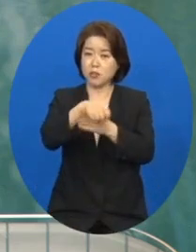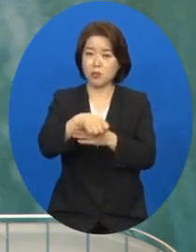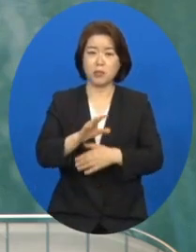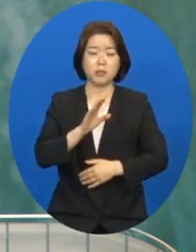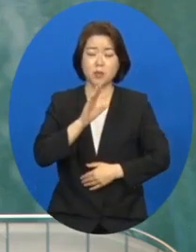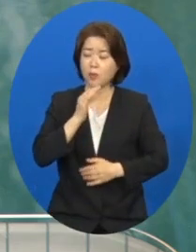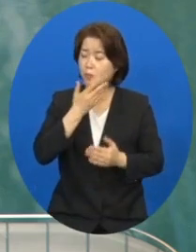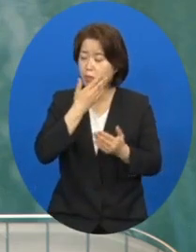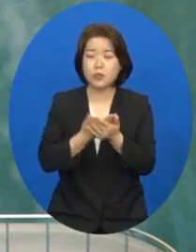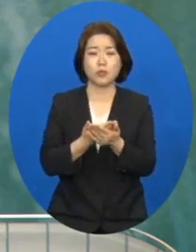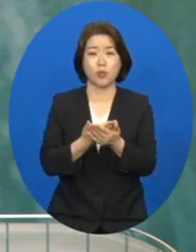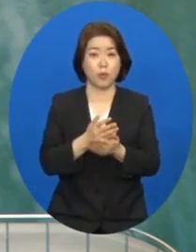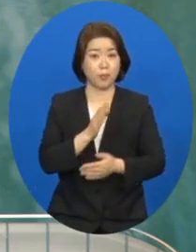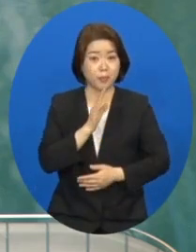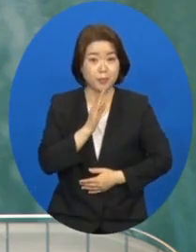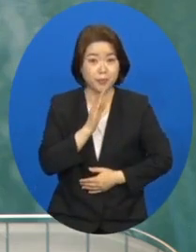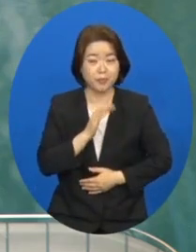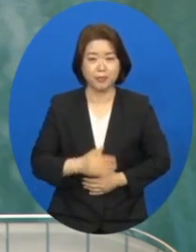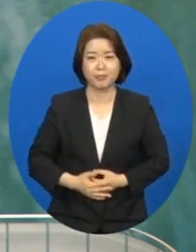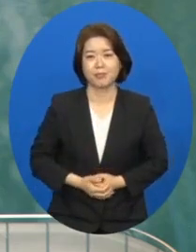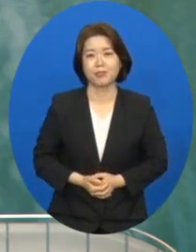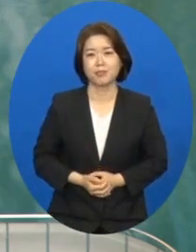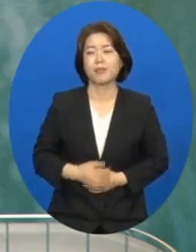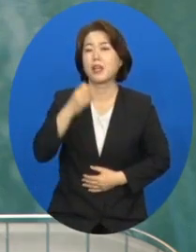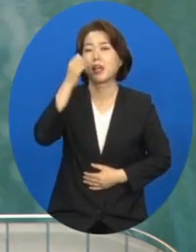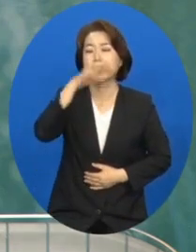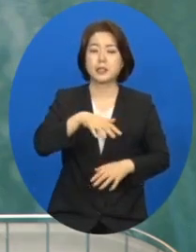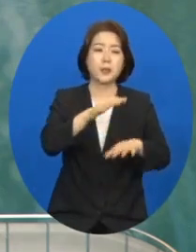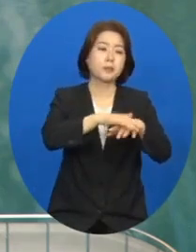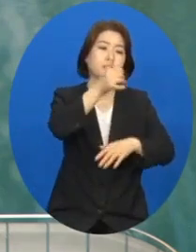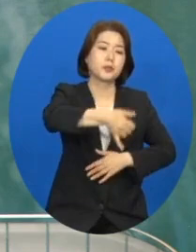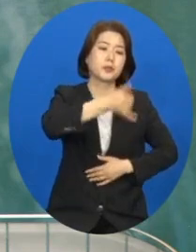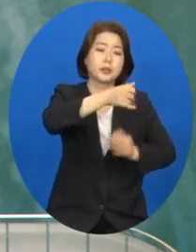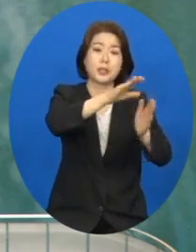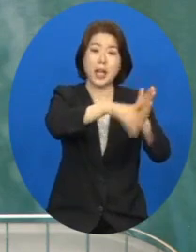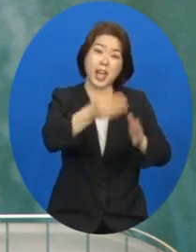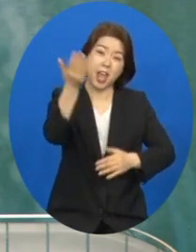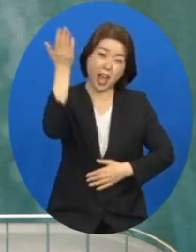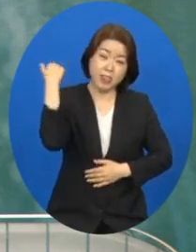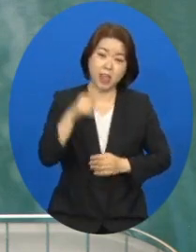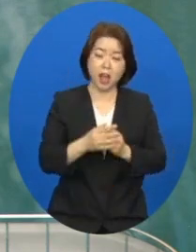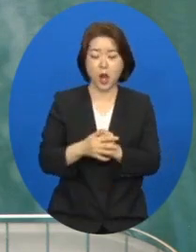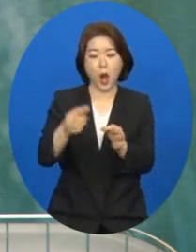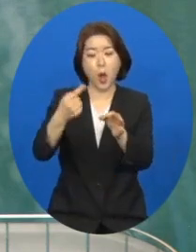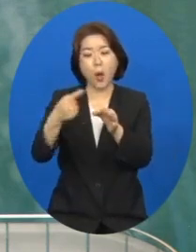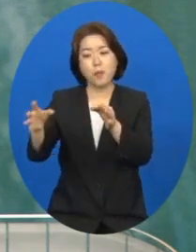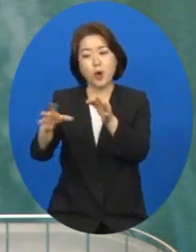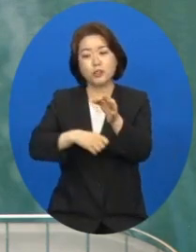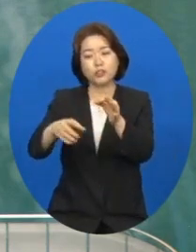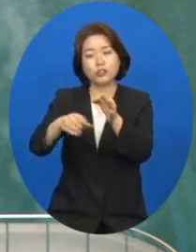너무너무 중요한 거구나. 그냥 농사 짓는 시절에 이제 보리 추수를 또 했으니 하나님께